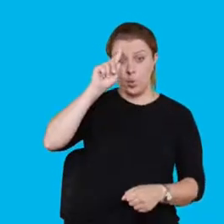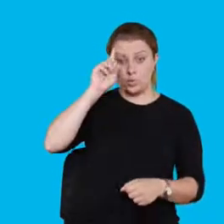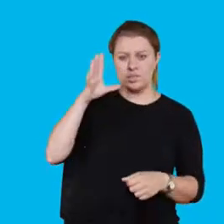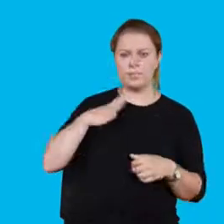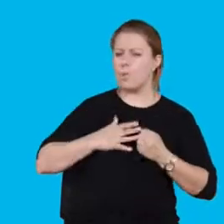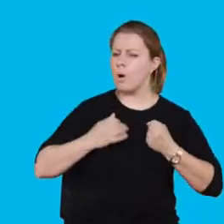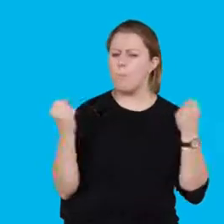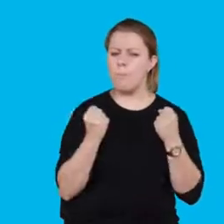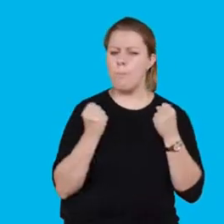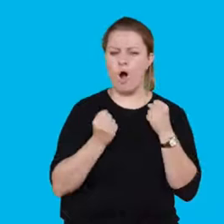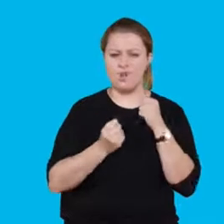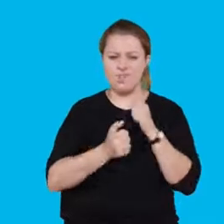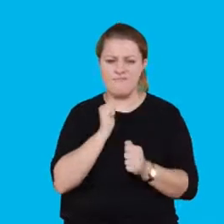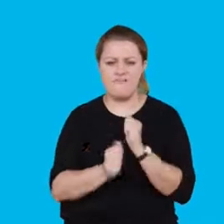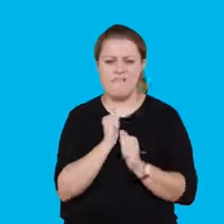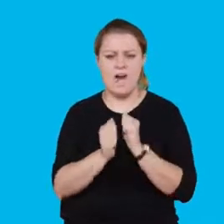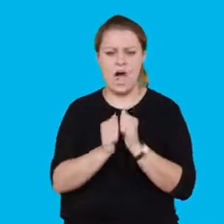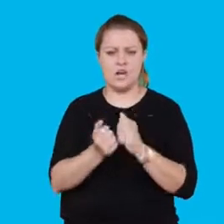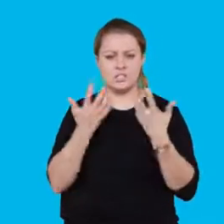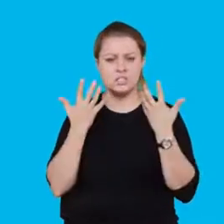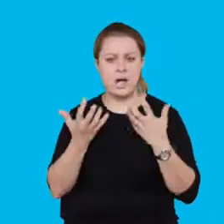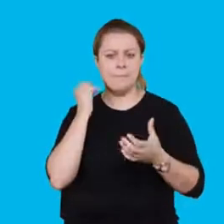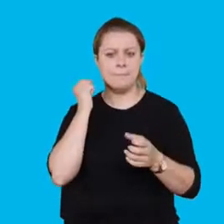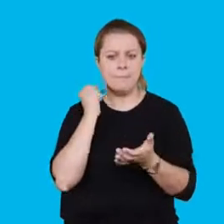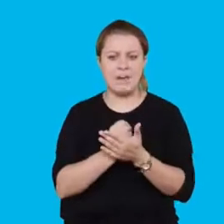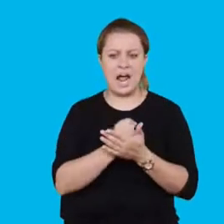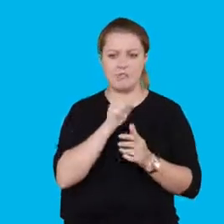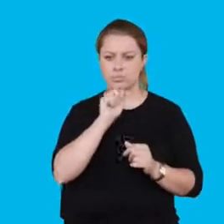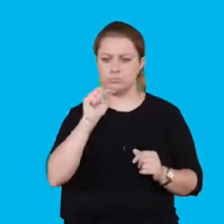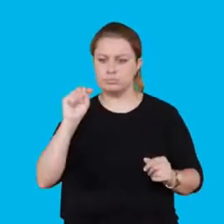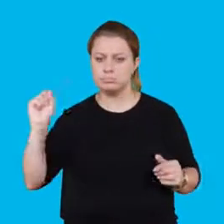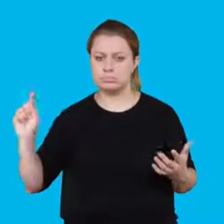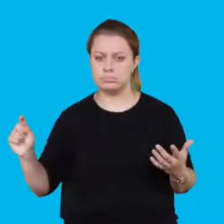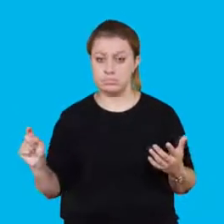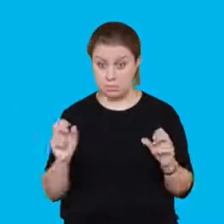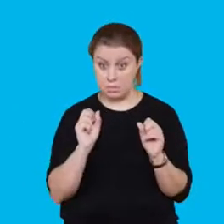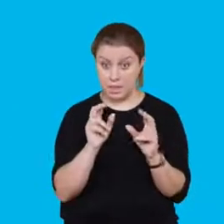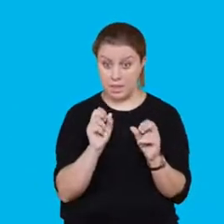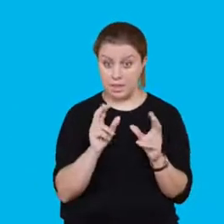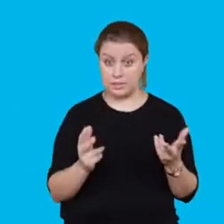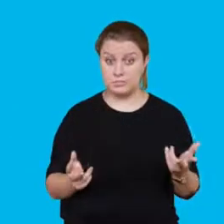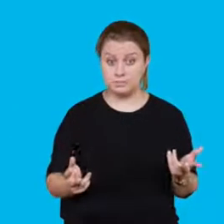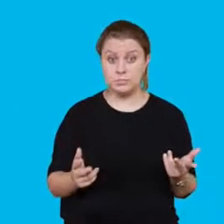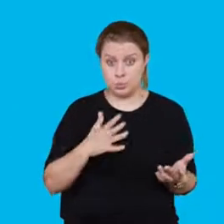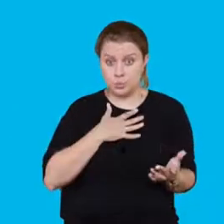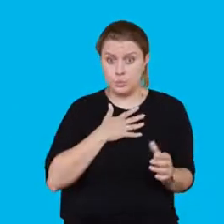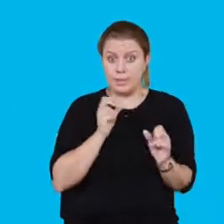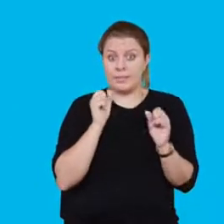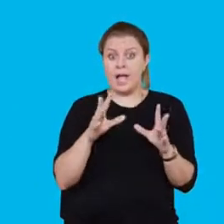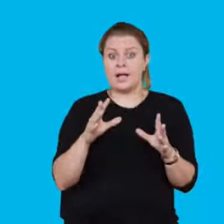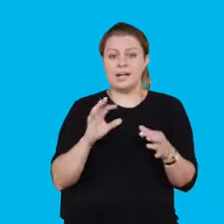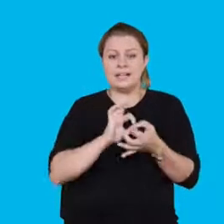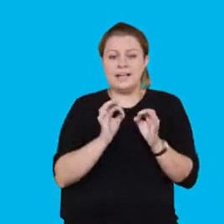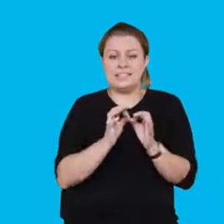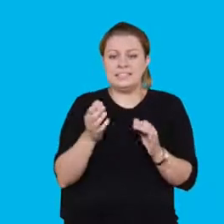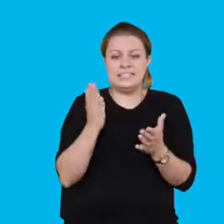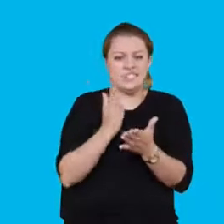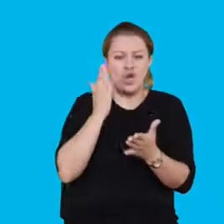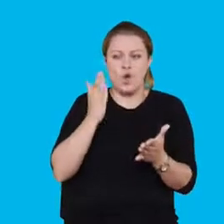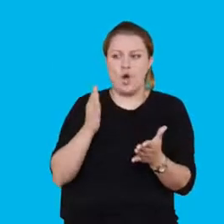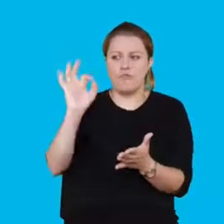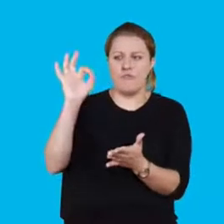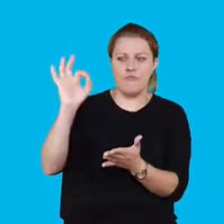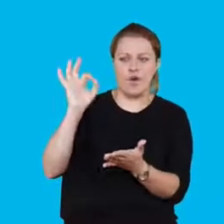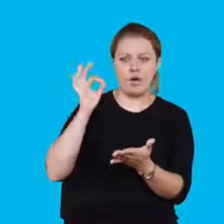ruch robotniczy miał charakter polityczny, prawda? No, sam postulat wysunięcia praw